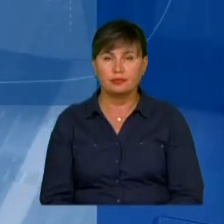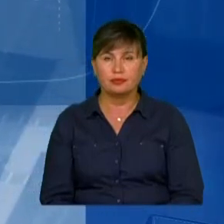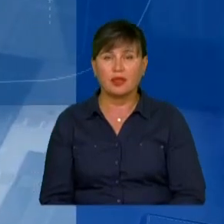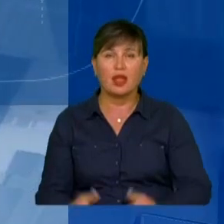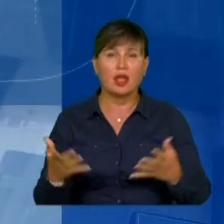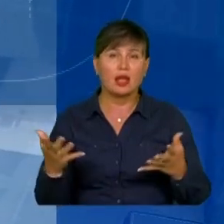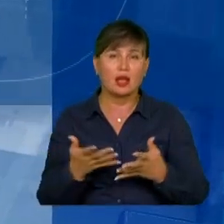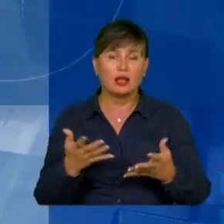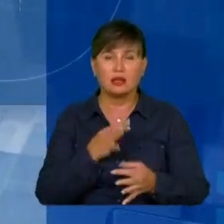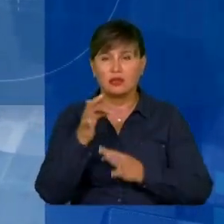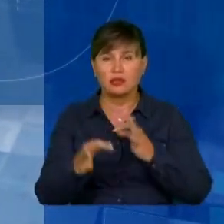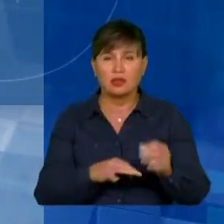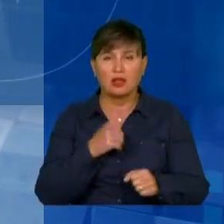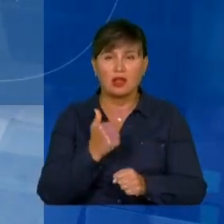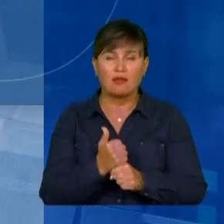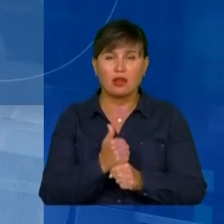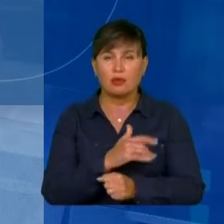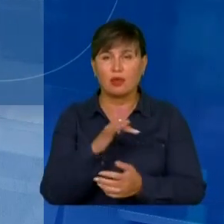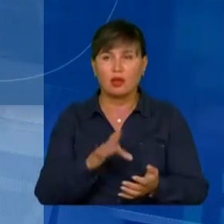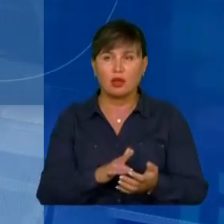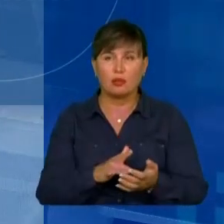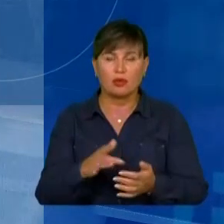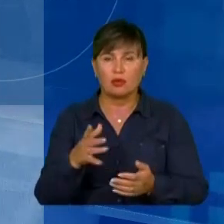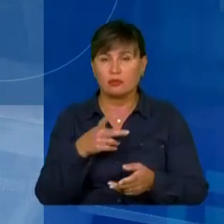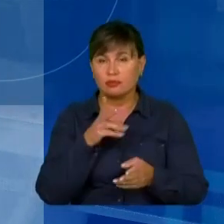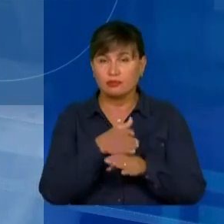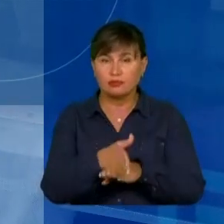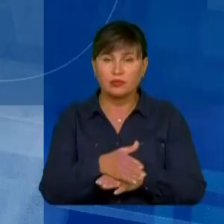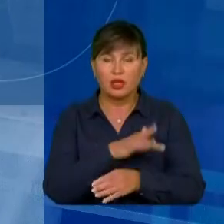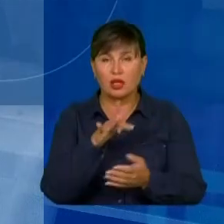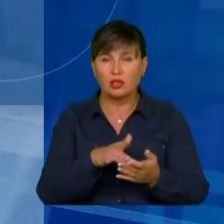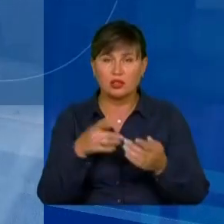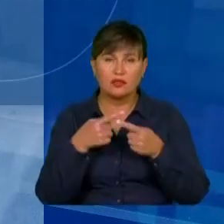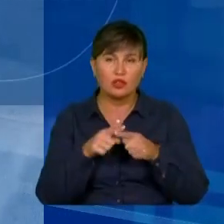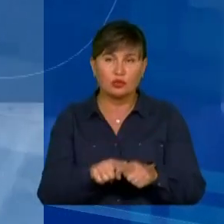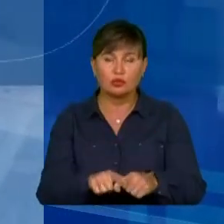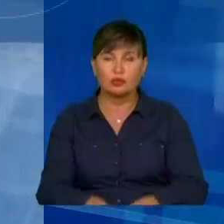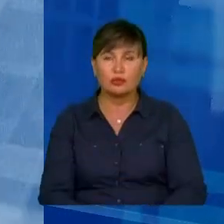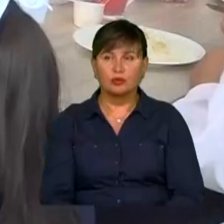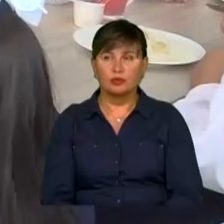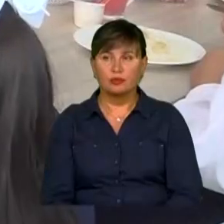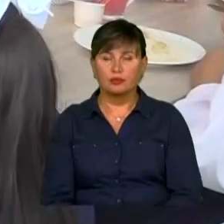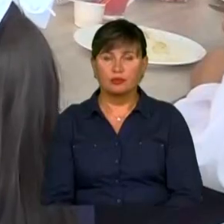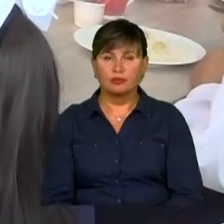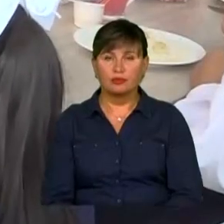Какие нарекания выявил глава мегаполиса в ходе ознакомления с объектами городской инфраструктуры?